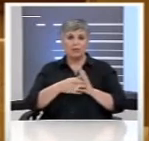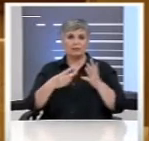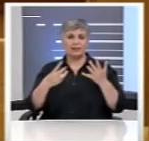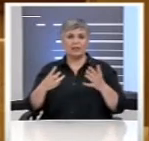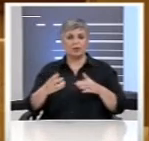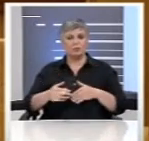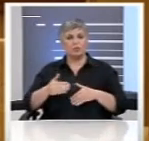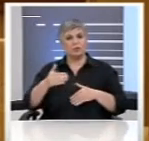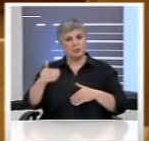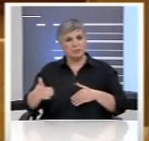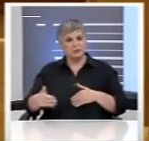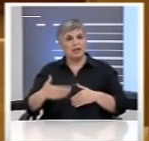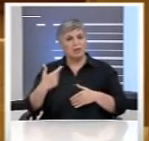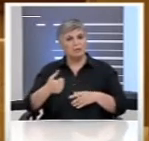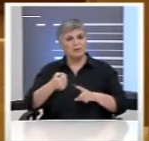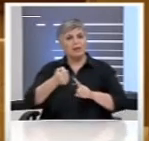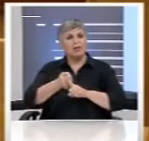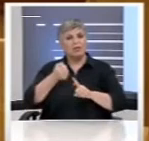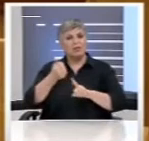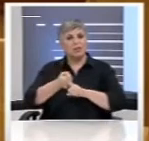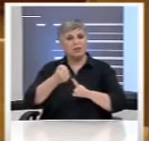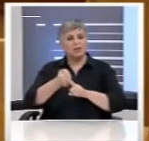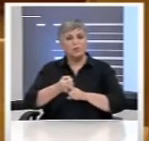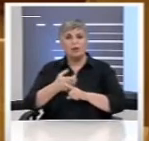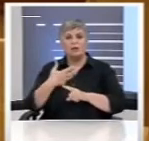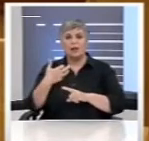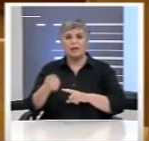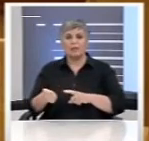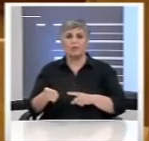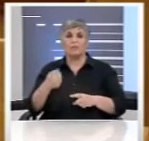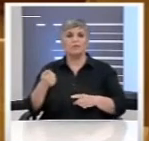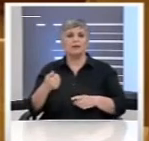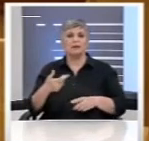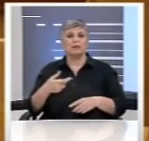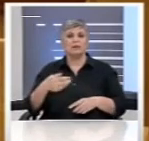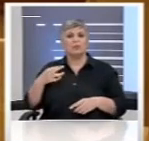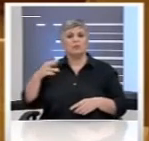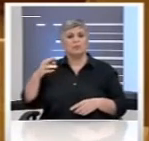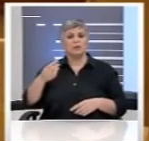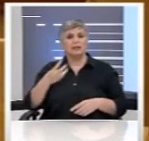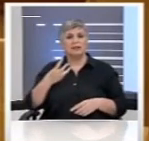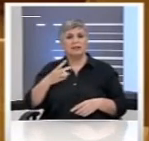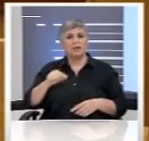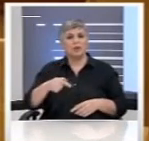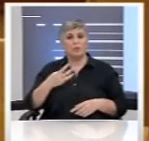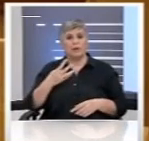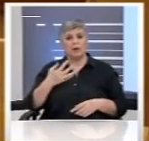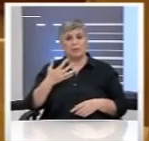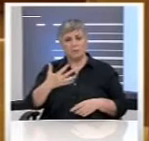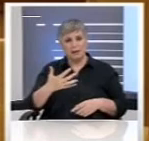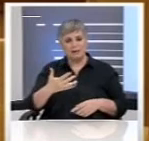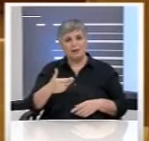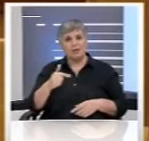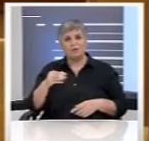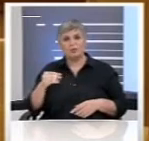Και παλέψαμε γι' αυτό. Καταφέραμε να μειώσουμε το στόχο του 3,5 σε 4 και όχι σε 10 χρόνια,